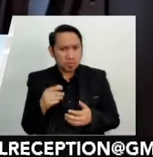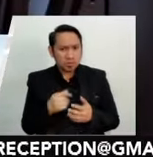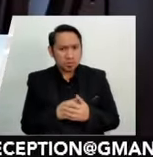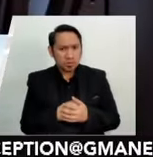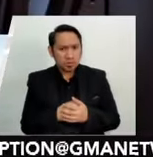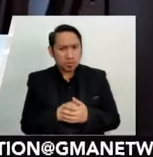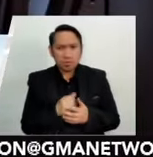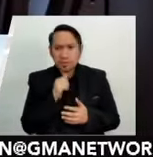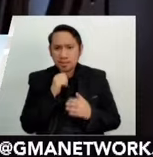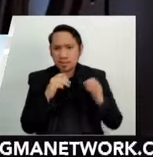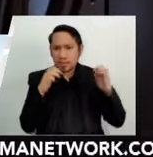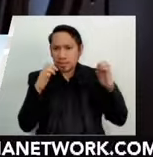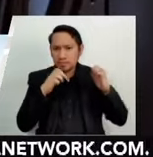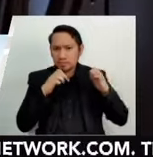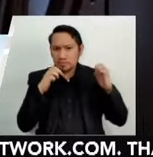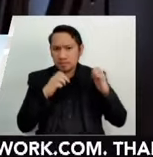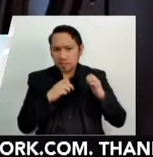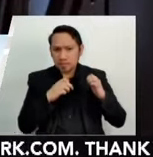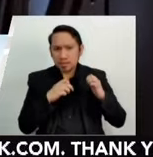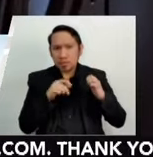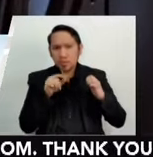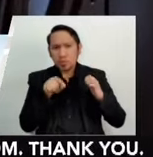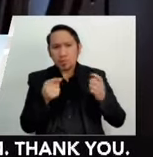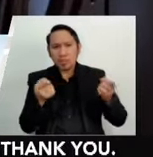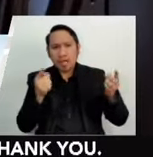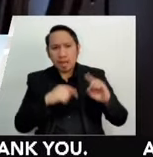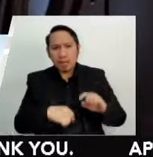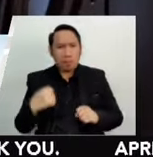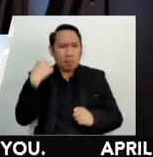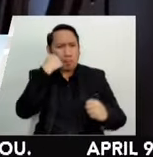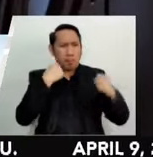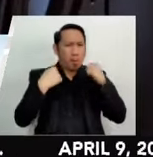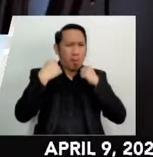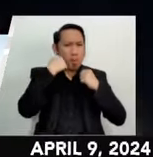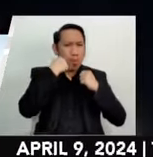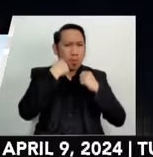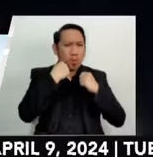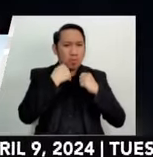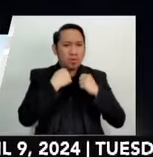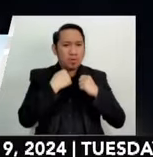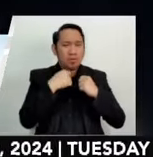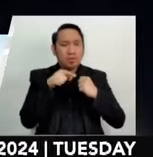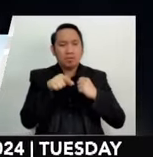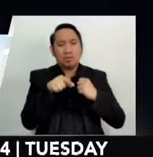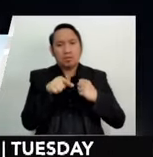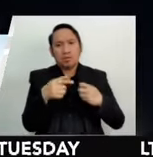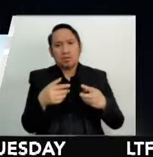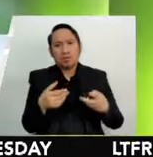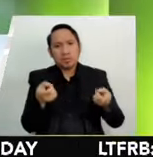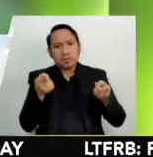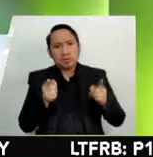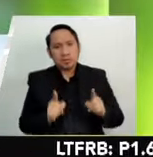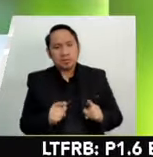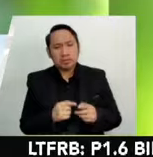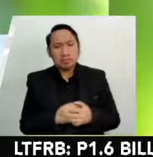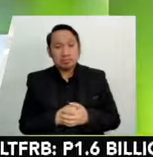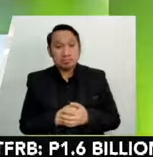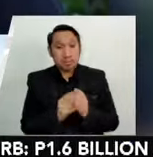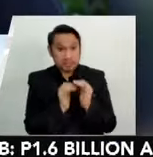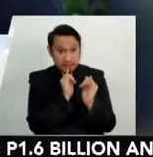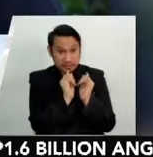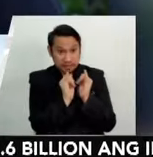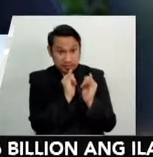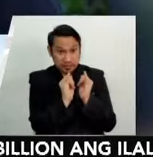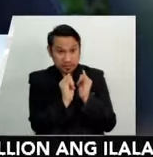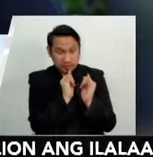po talaga na mangyari yung ganong aksidente. Sa aparam ng digital news website